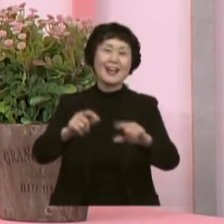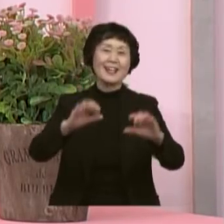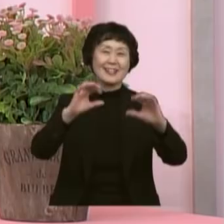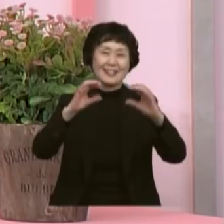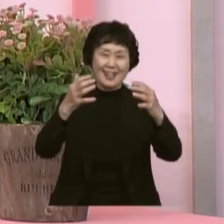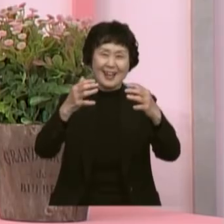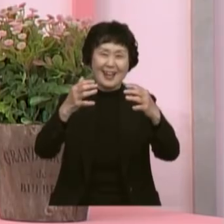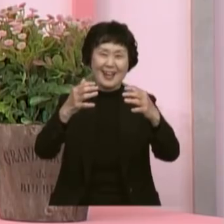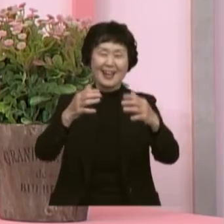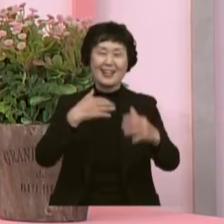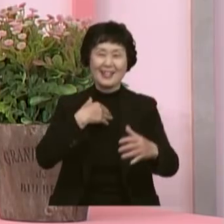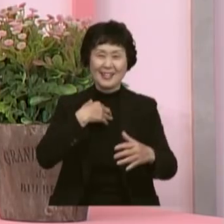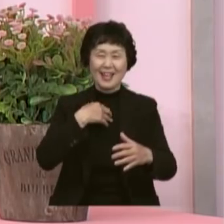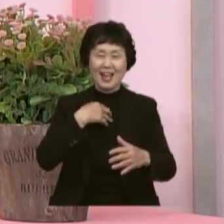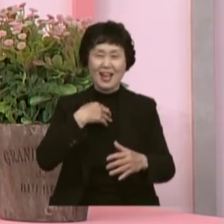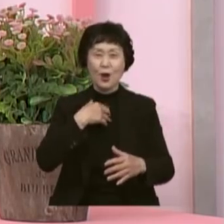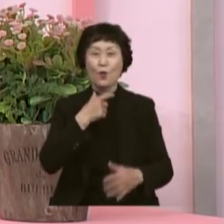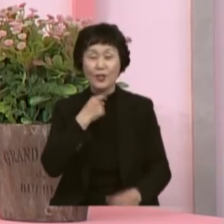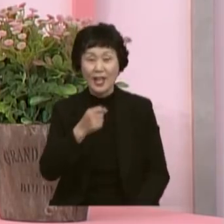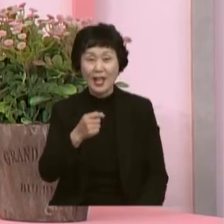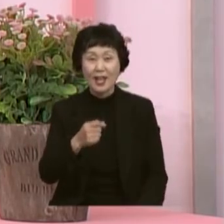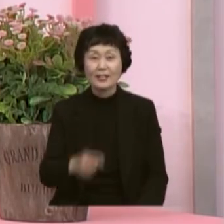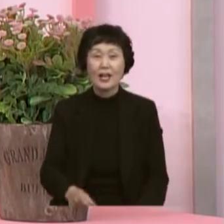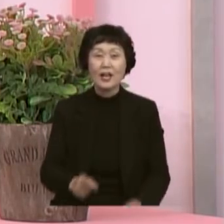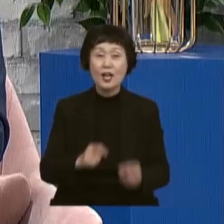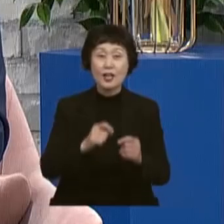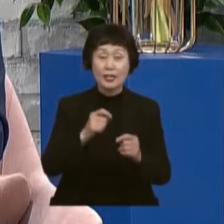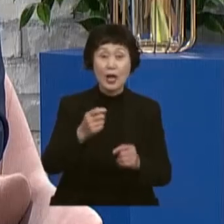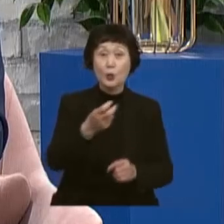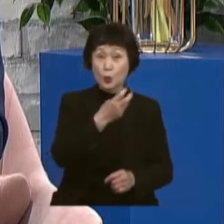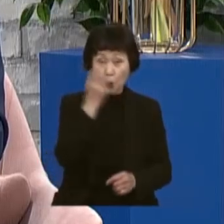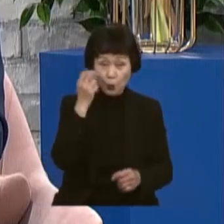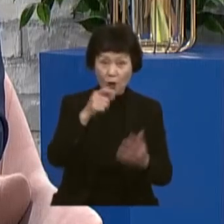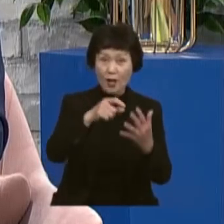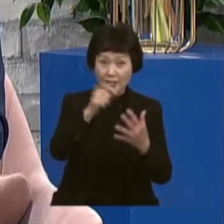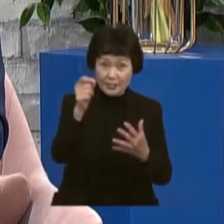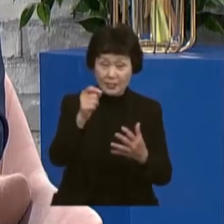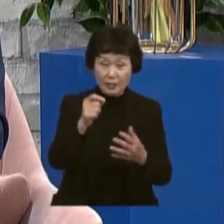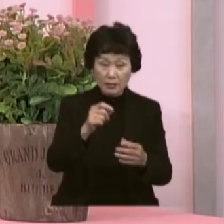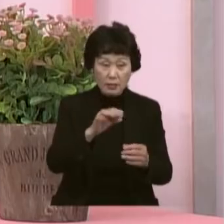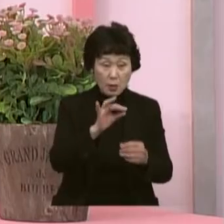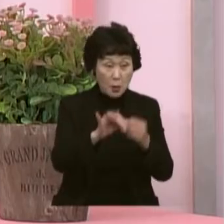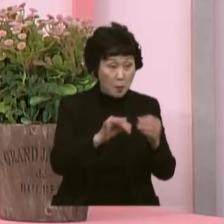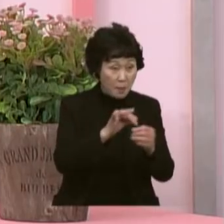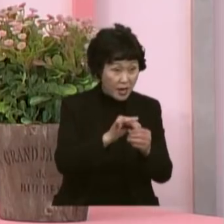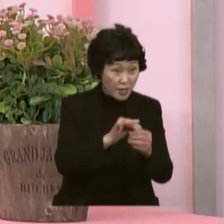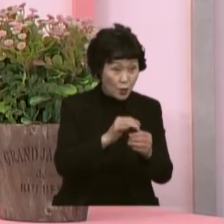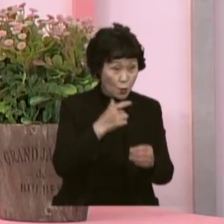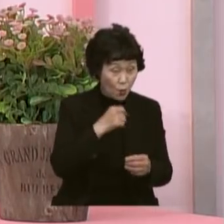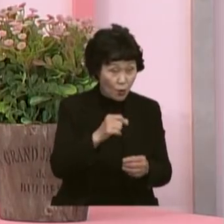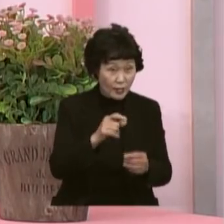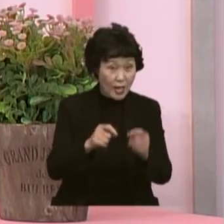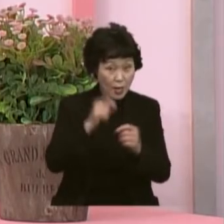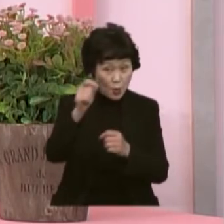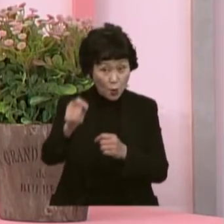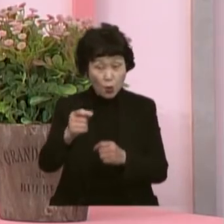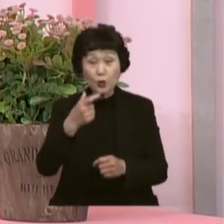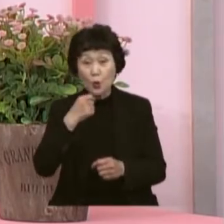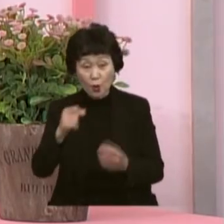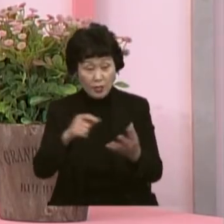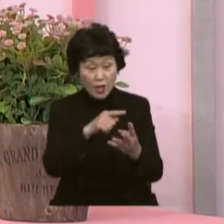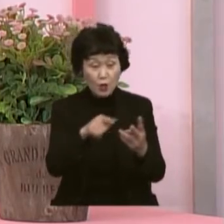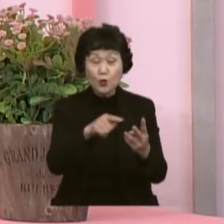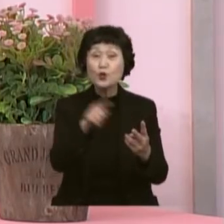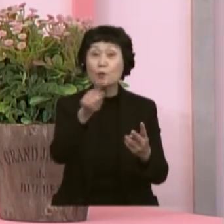제가 그래서 간증책에 나왔던 얘기가 뭐냐면 나 영리한 선택이라고 그랬어요. 너 100년을 잡을래? 영원한 걸 잡아. 그렇지. 그렇죠.